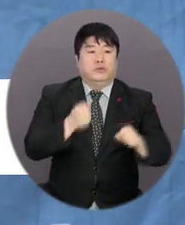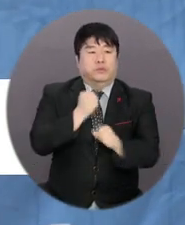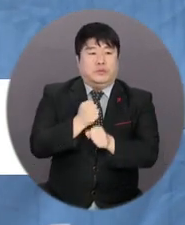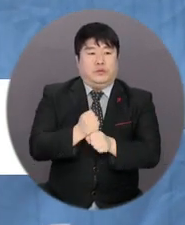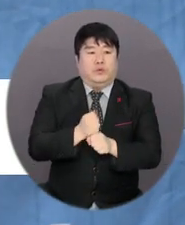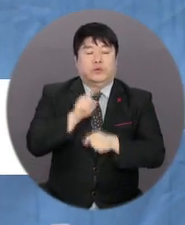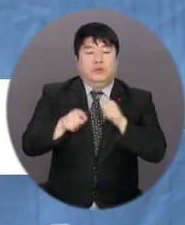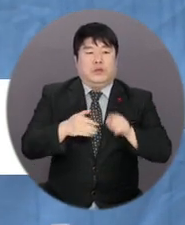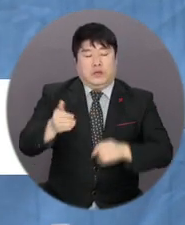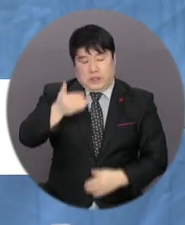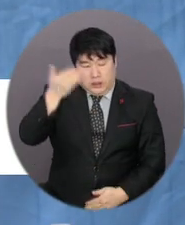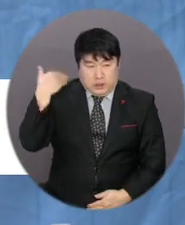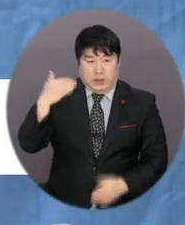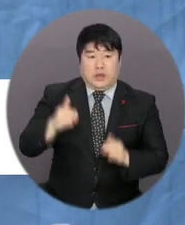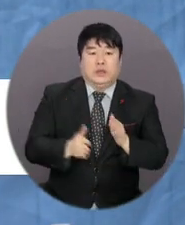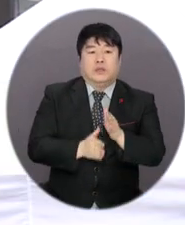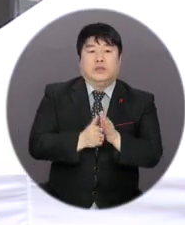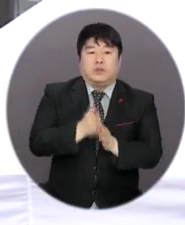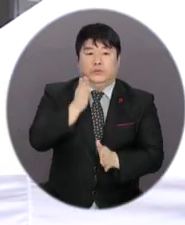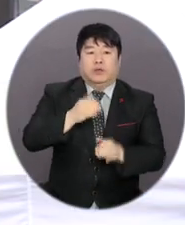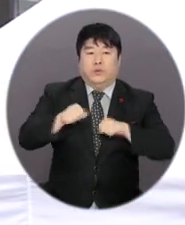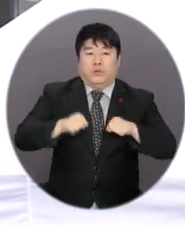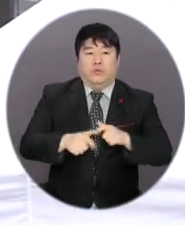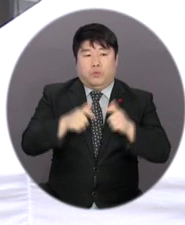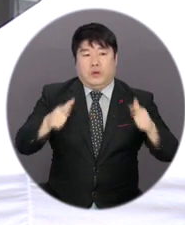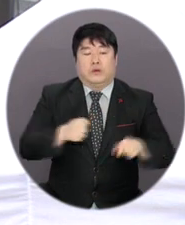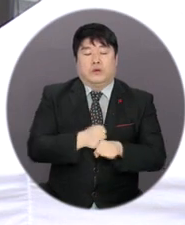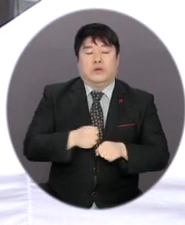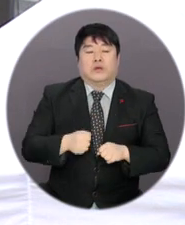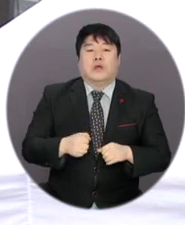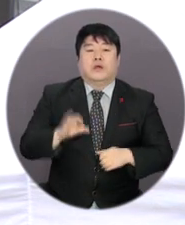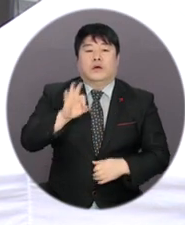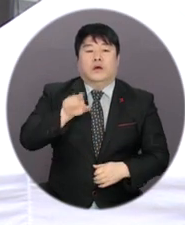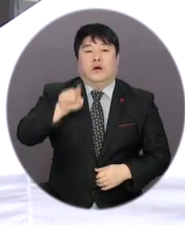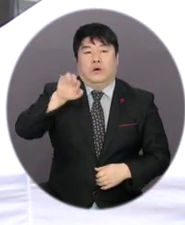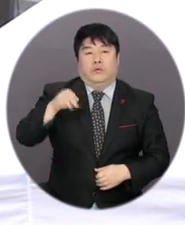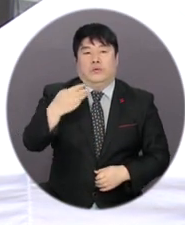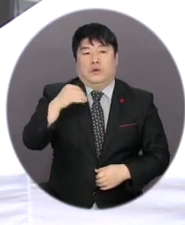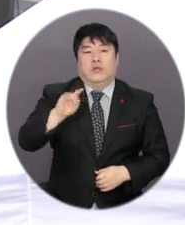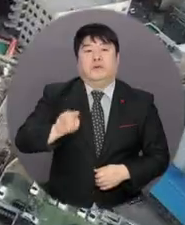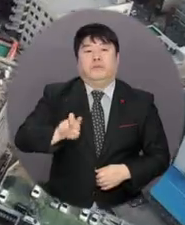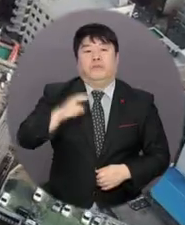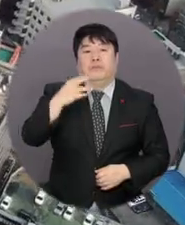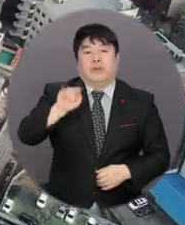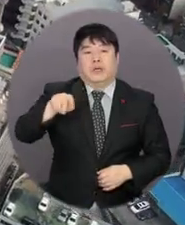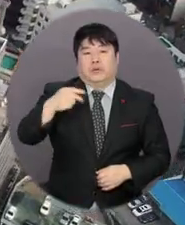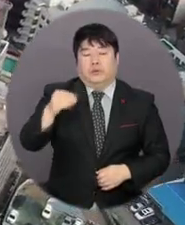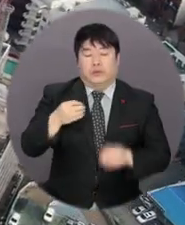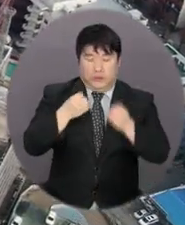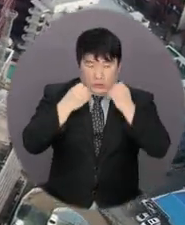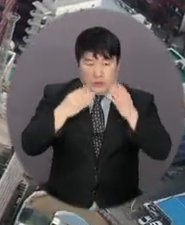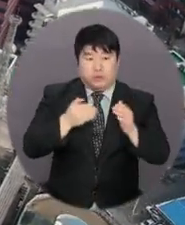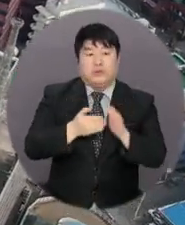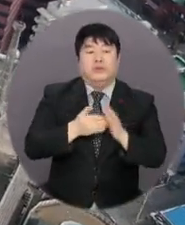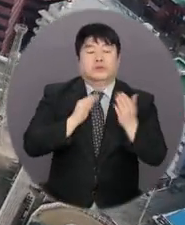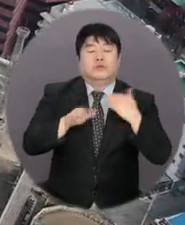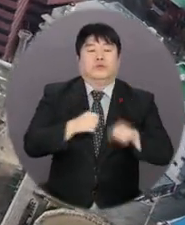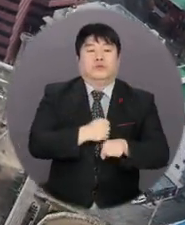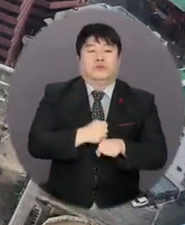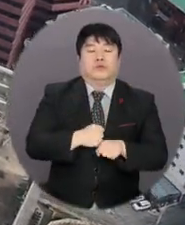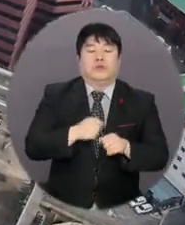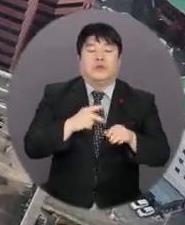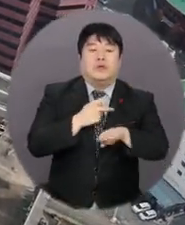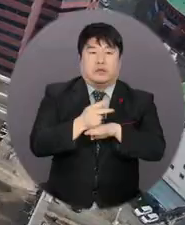나아가서 구도심에 활력을 불어넣는 어울림 팩토리 착공을 시작으로 KTX 노선 폐지 이후